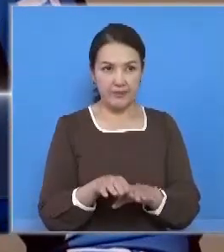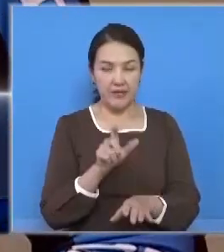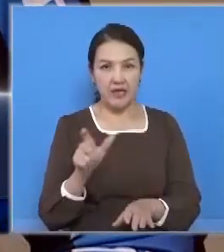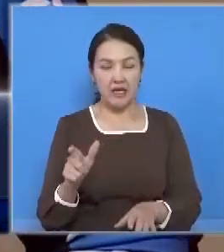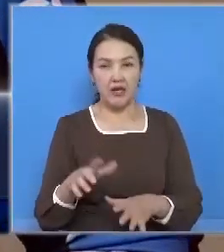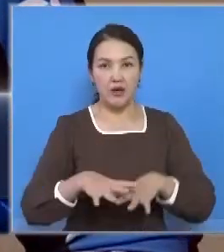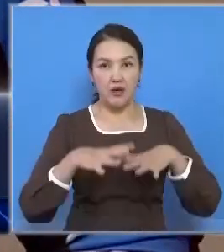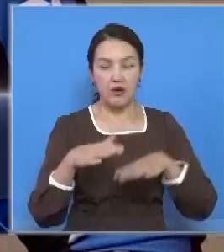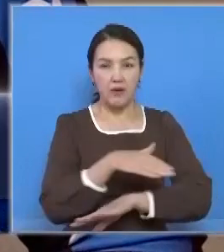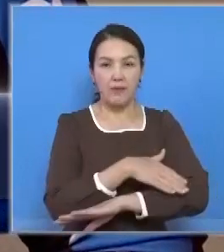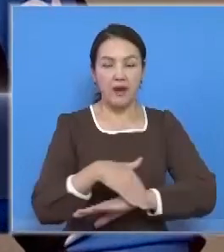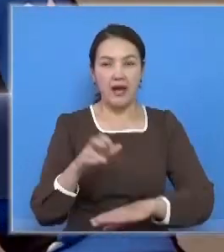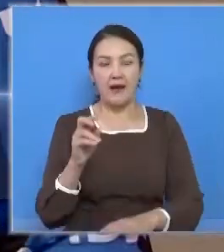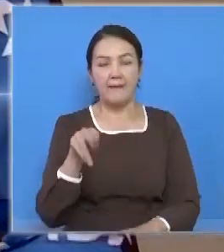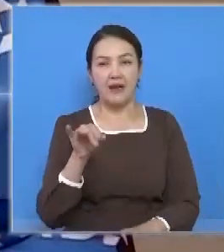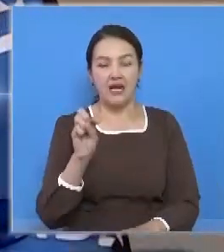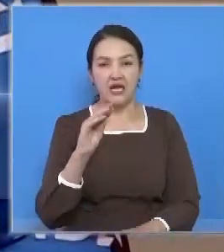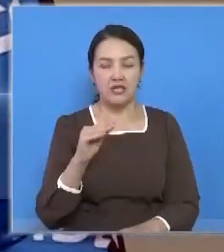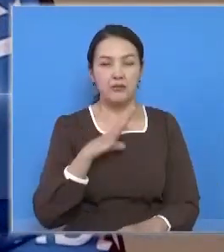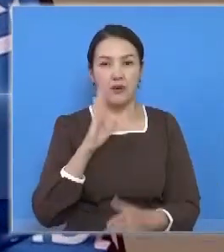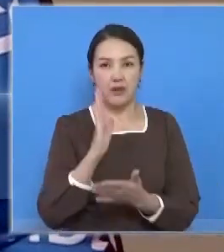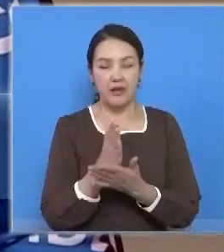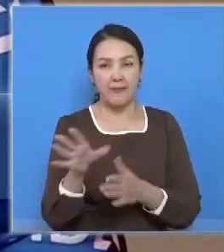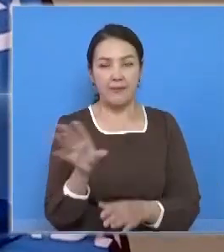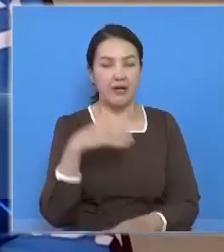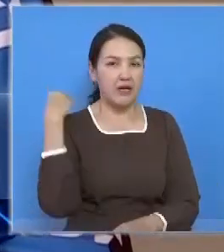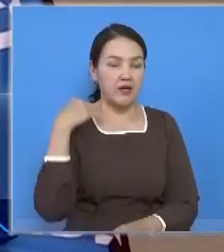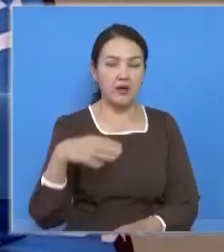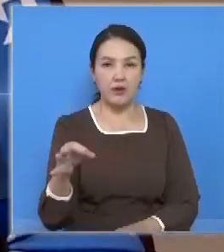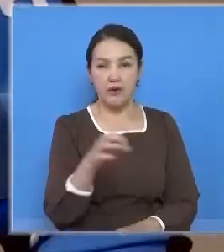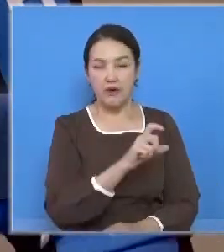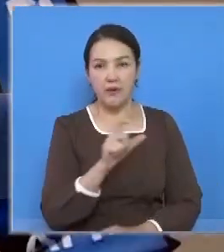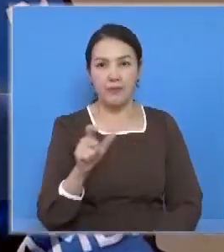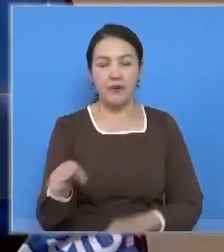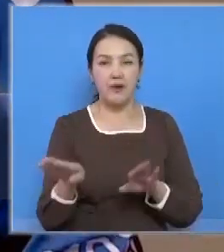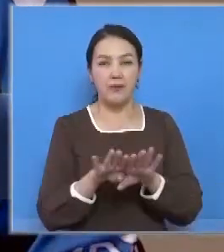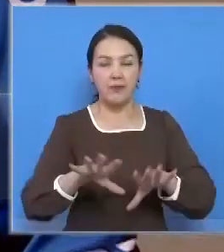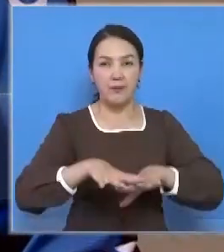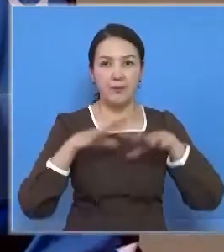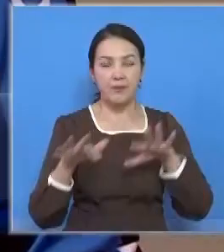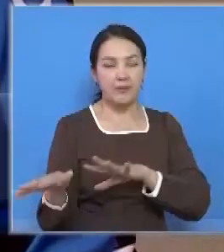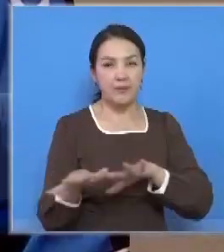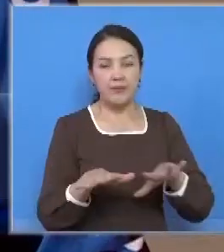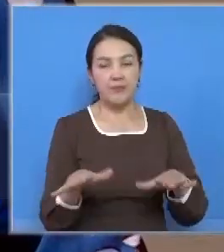үлкен жағалауы пайда болатын болады. Сондықтан бүкіл Ақтөбе облысының халқын осындай үлкен іс